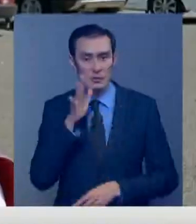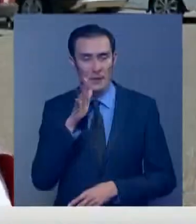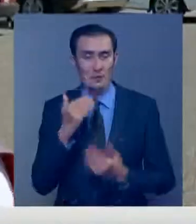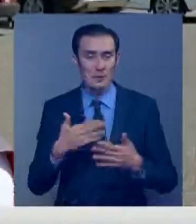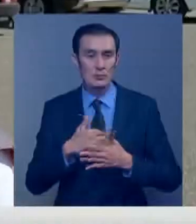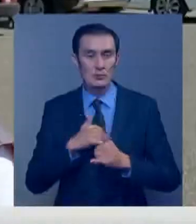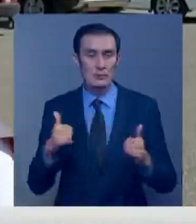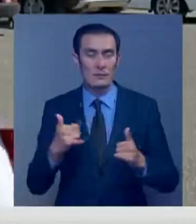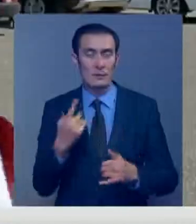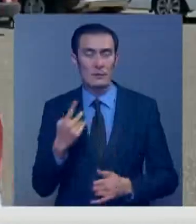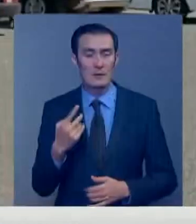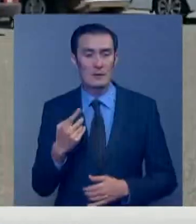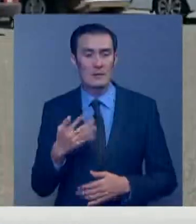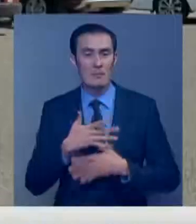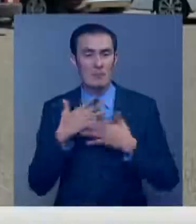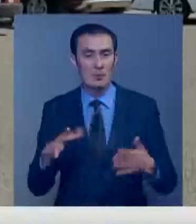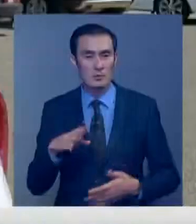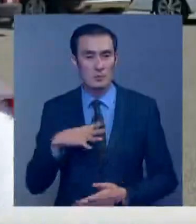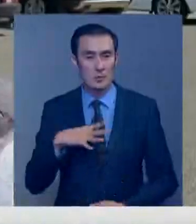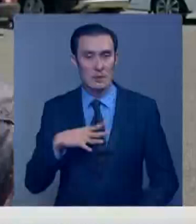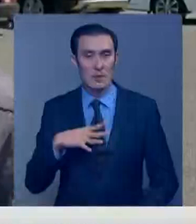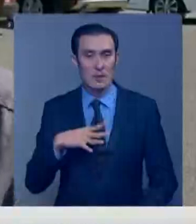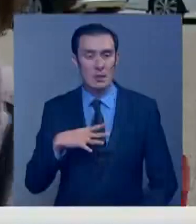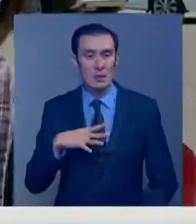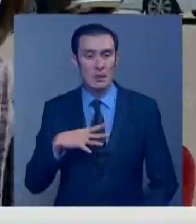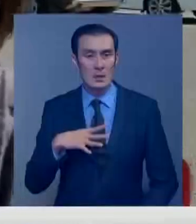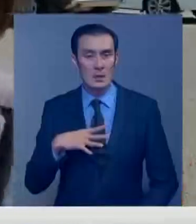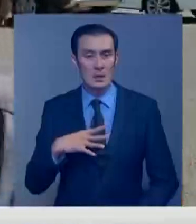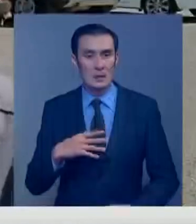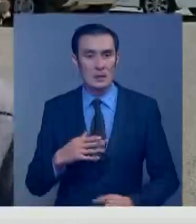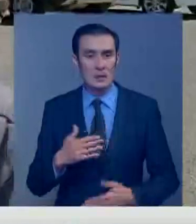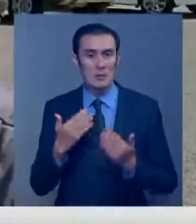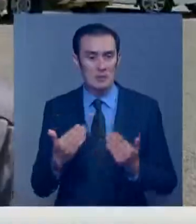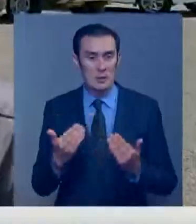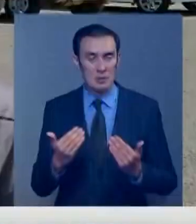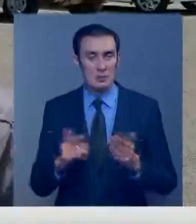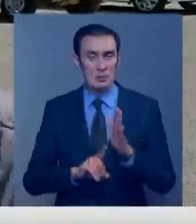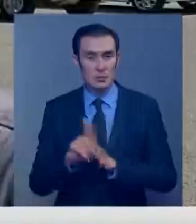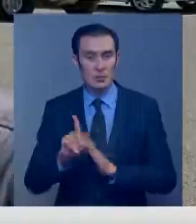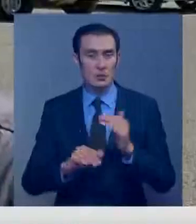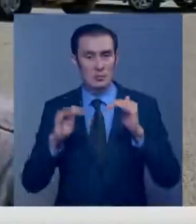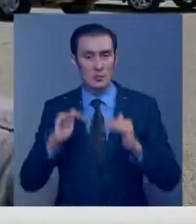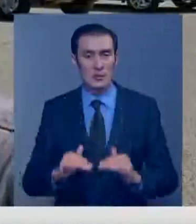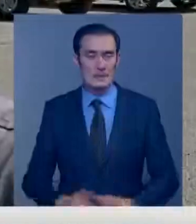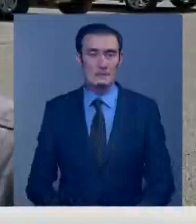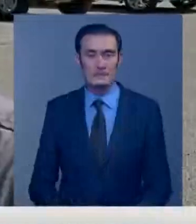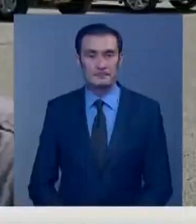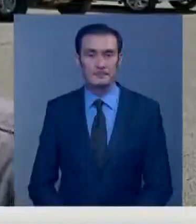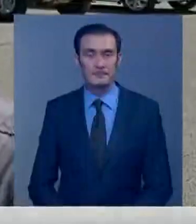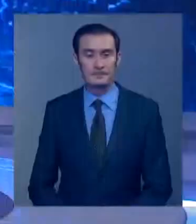почти в 2 раза. Пик достигали до 1300 вызовов, сейчас уже 700 вызовов.